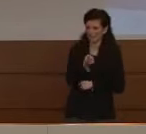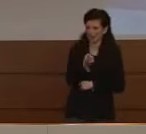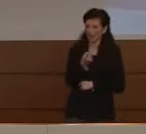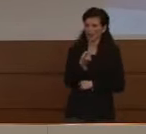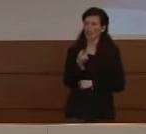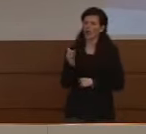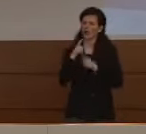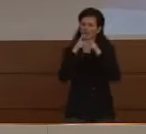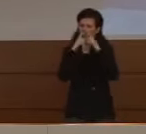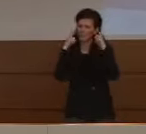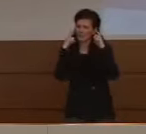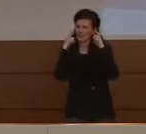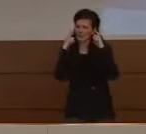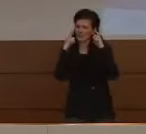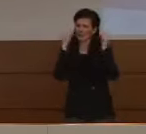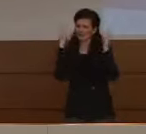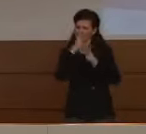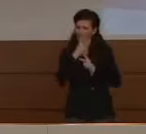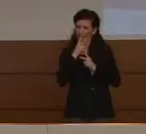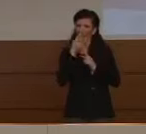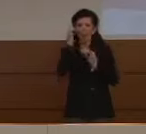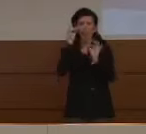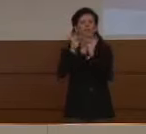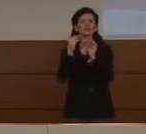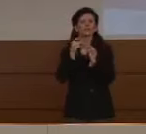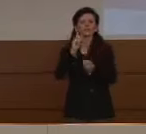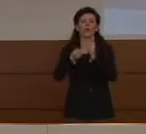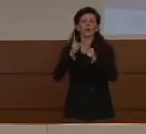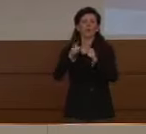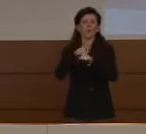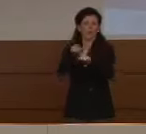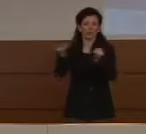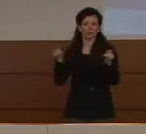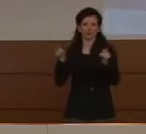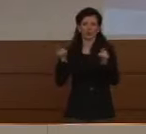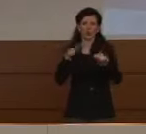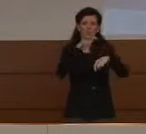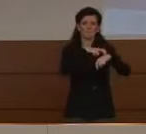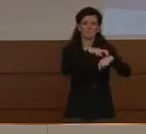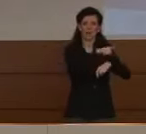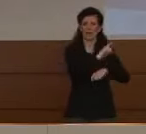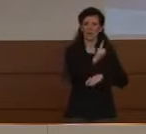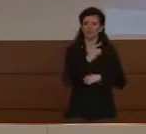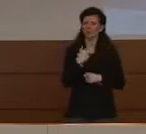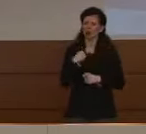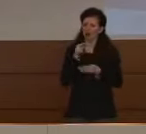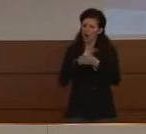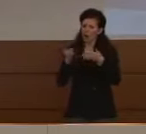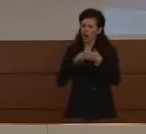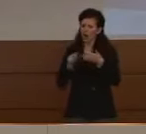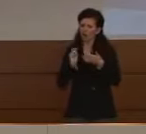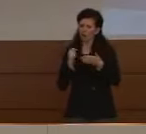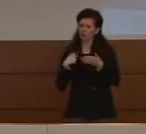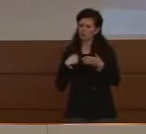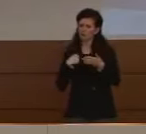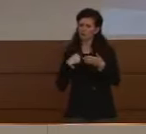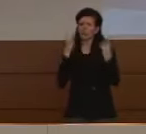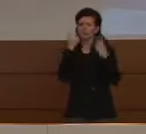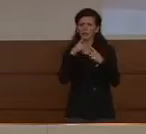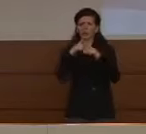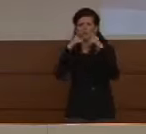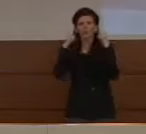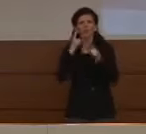che erano destinate alla popolazione non è medici però io ho letto in agenzia che fossero ffp2 quindi mari questo se ce lo può